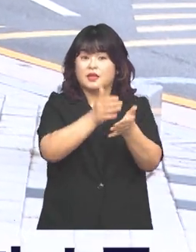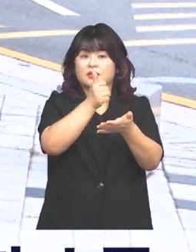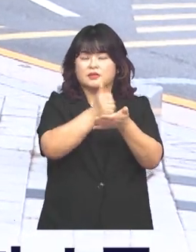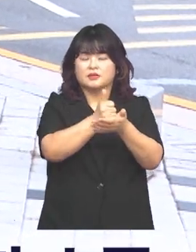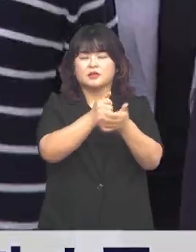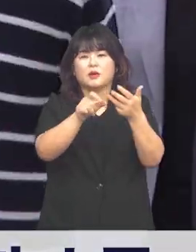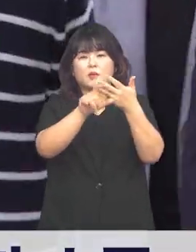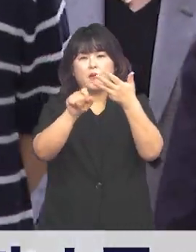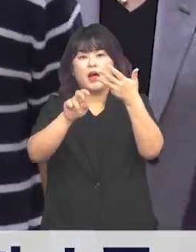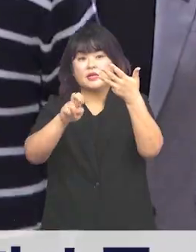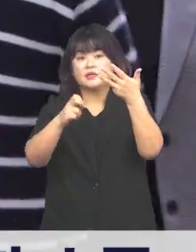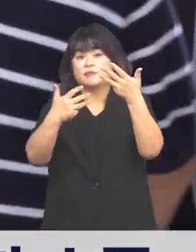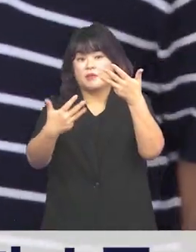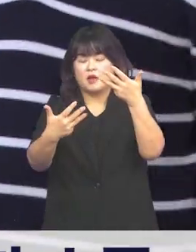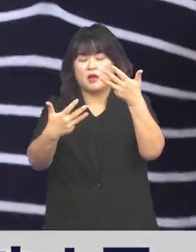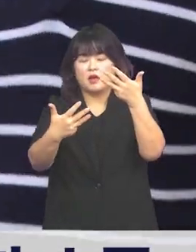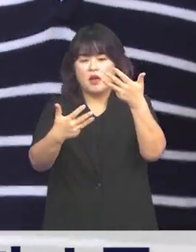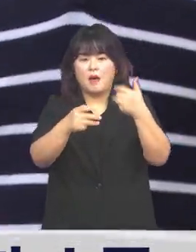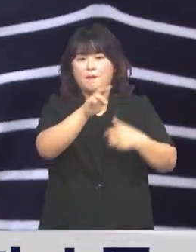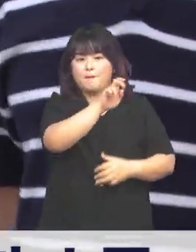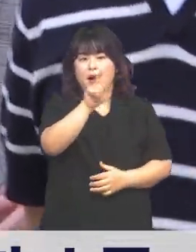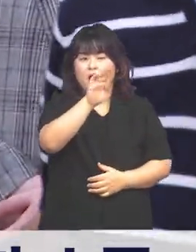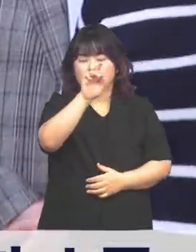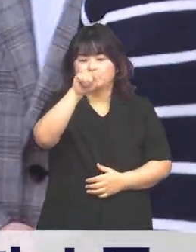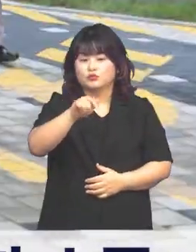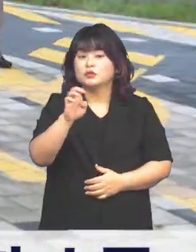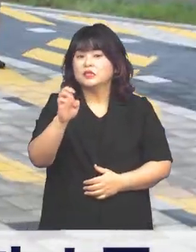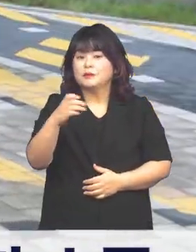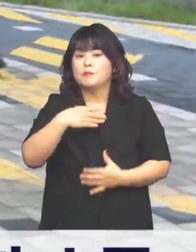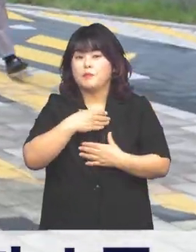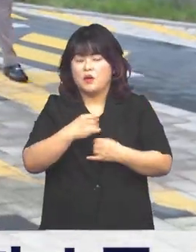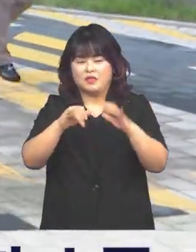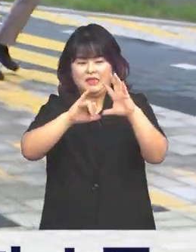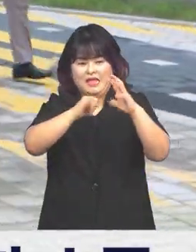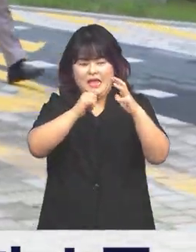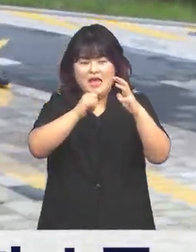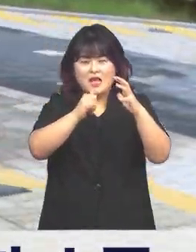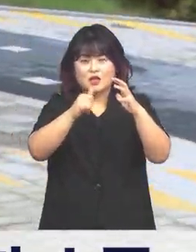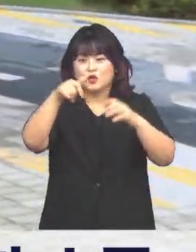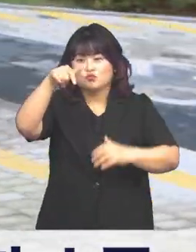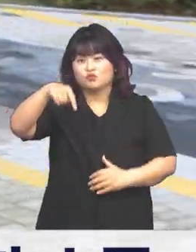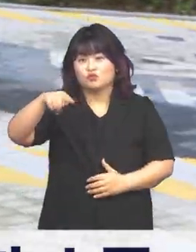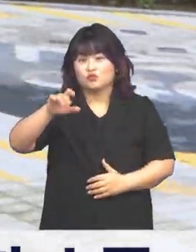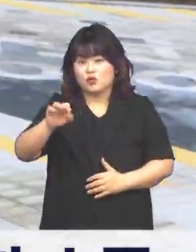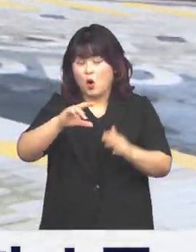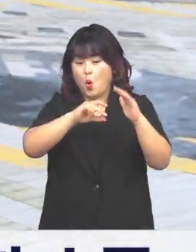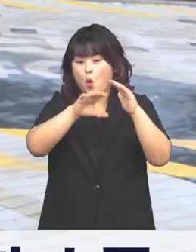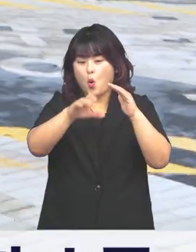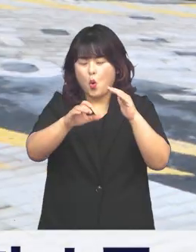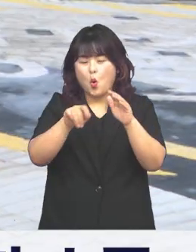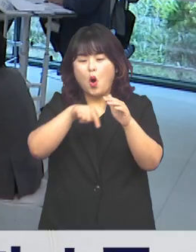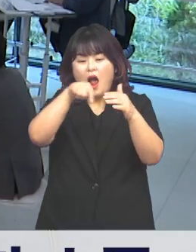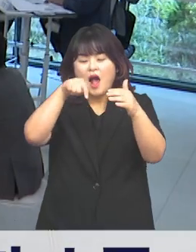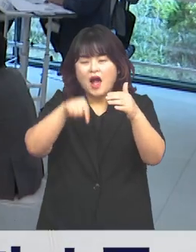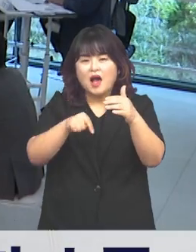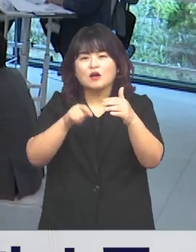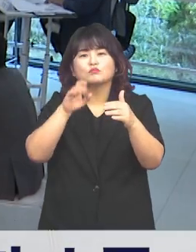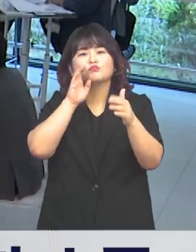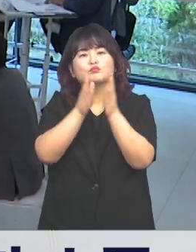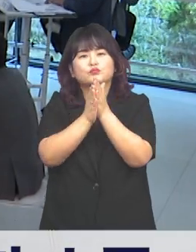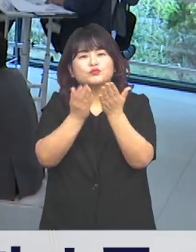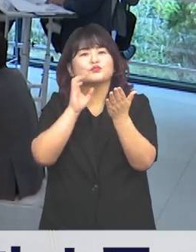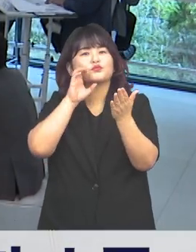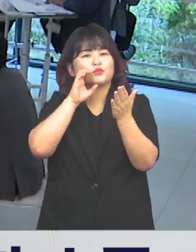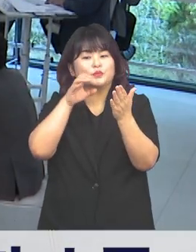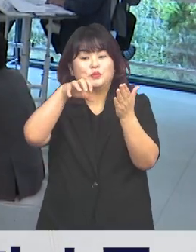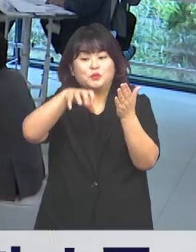이상일 용인특례시장은 지난 28일 마북동 이편한 세상 구성역 플랫폼 시티 단지 내 북카페에서 공동주택 민생